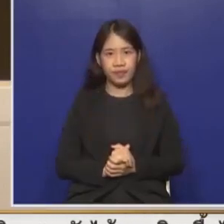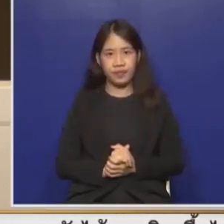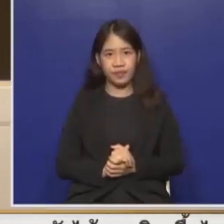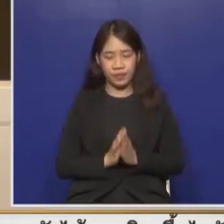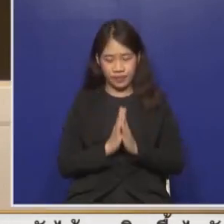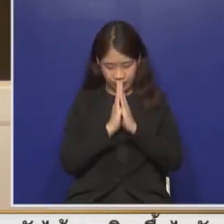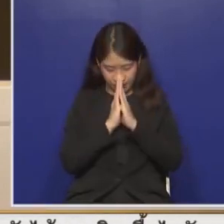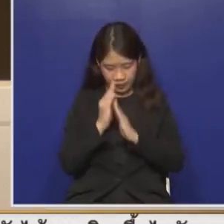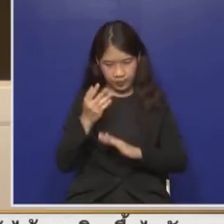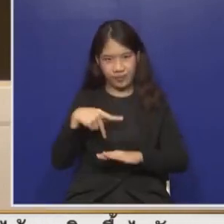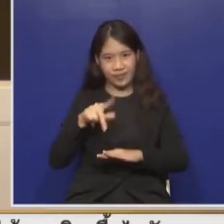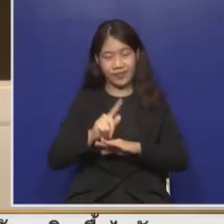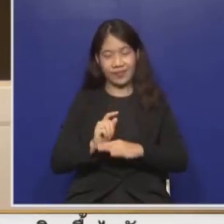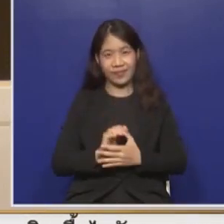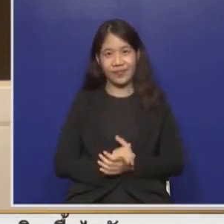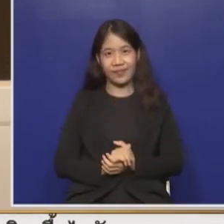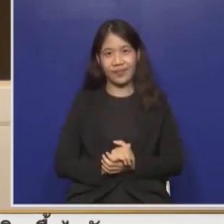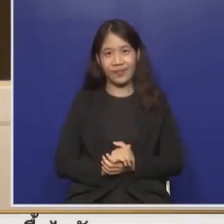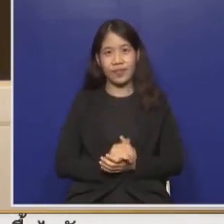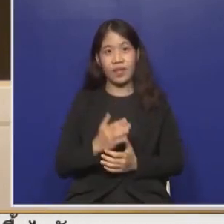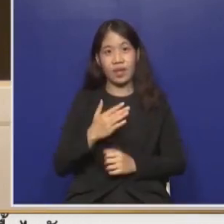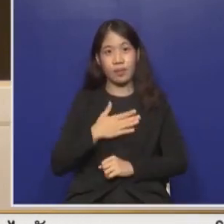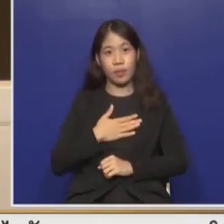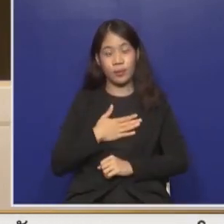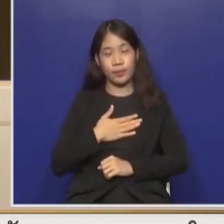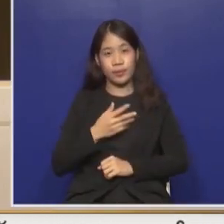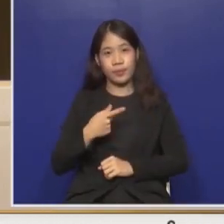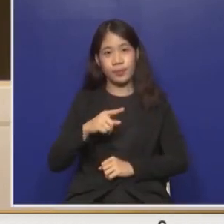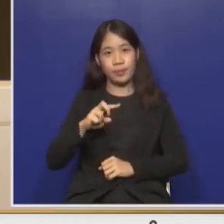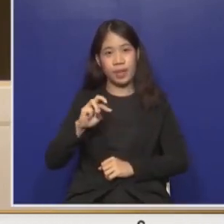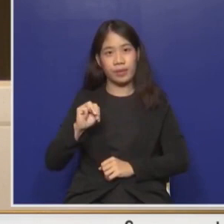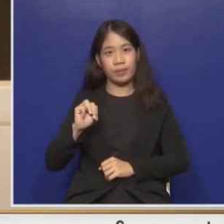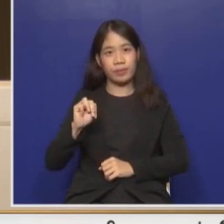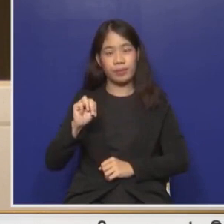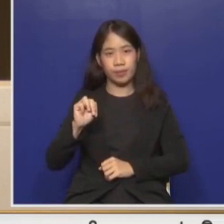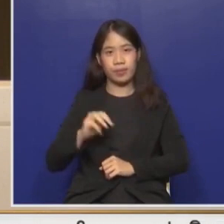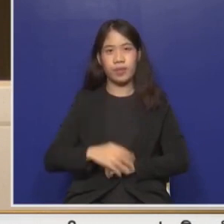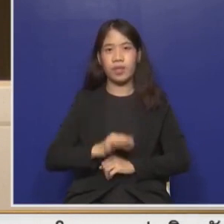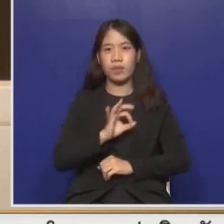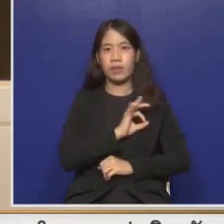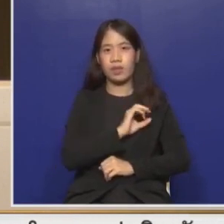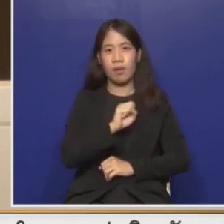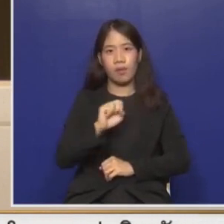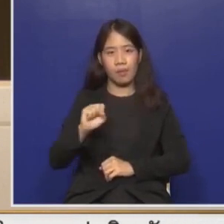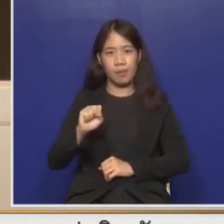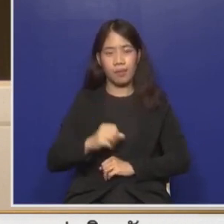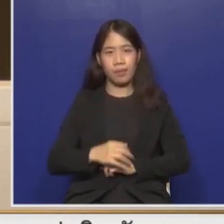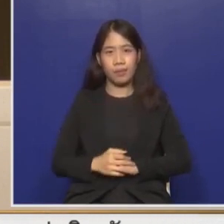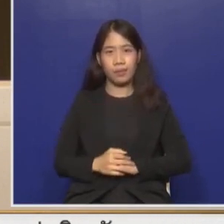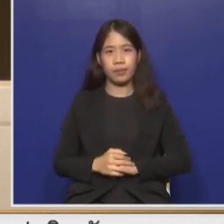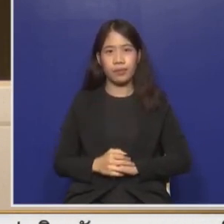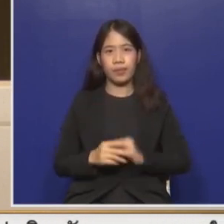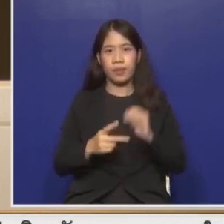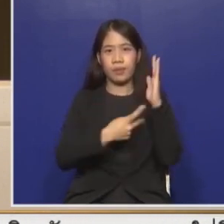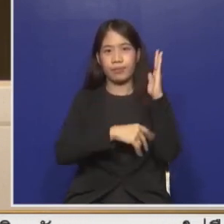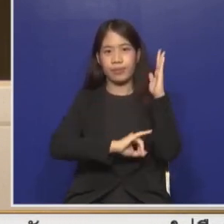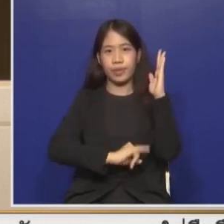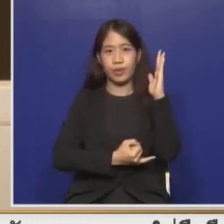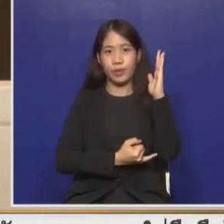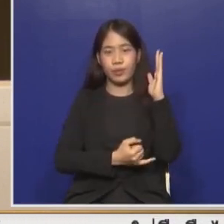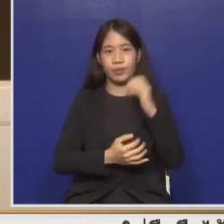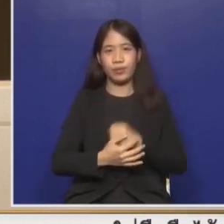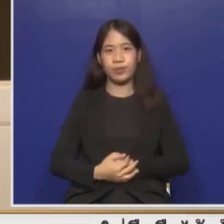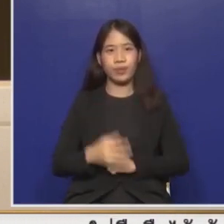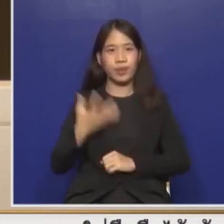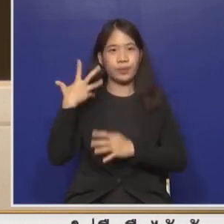ขับกราเรีนท่านประทานที่กรบกับผมระมวนพงถาวระเด็ดสมาชิษภาผู้แทนราสดรประจวบคีขันพักพระ